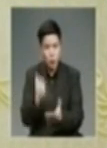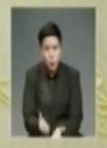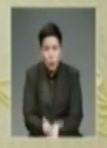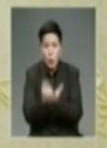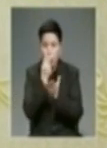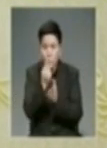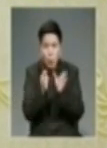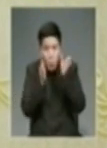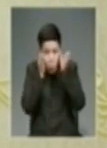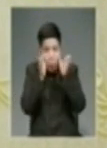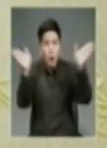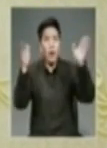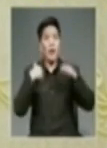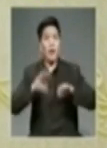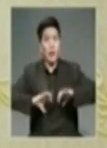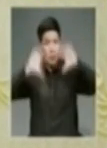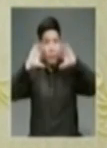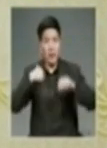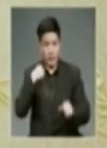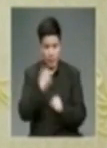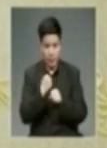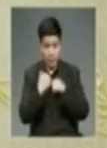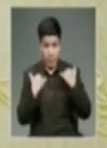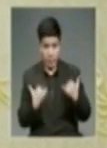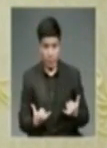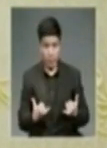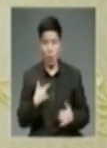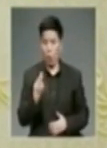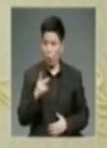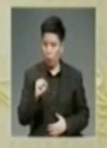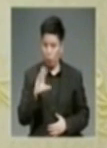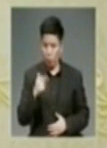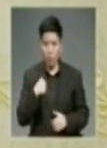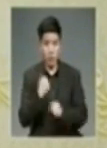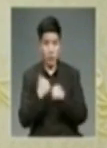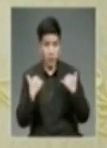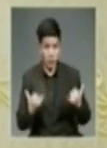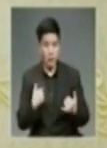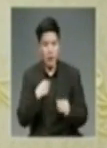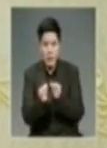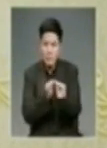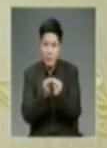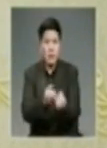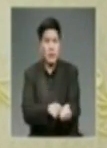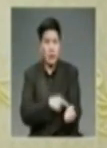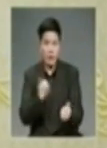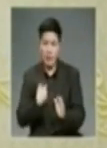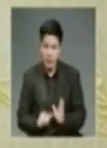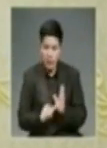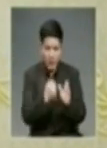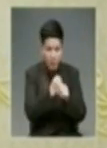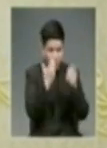รับฟังสิ่งที่รัฐบาลและคสช.ทำนะครับและชี้แจงอย่างต่อเนื่องรวมทั้งได้มีการแสดงผลสำเร็